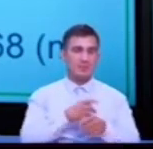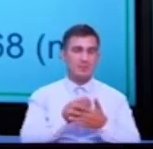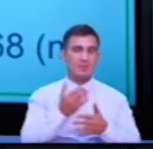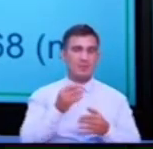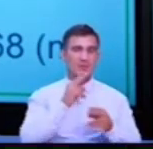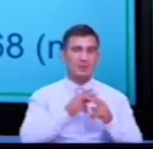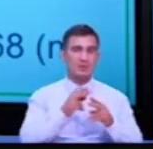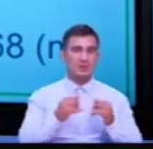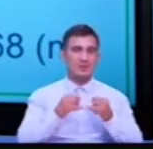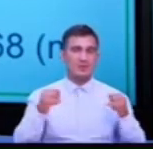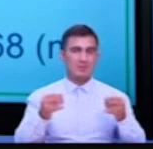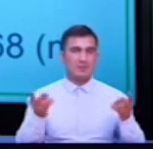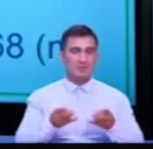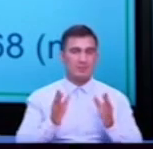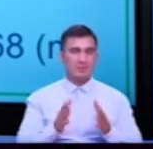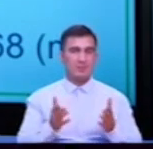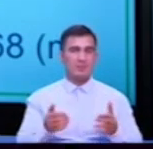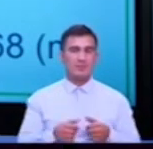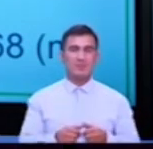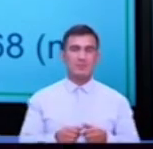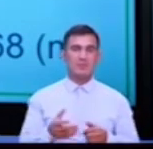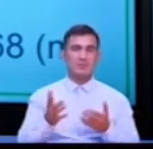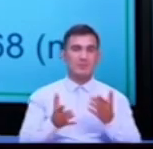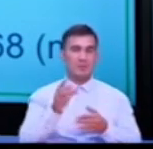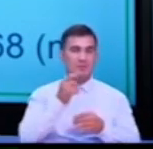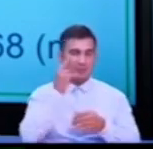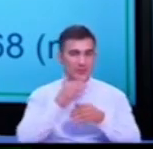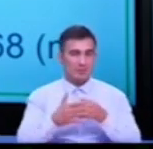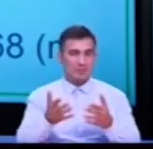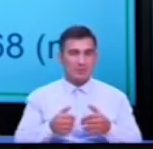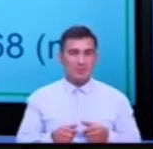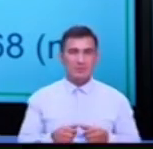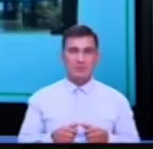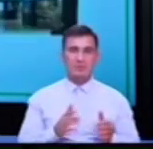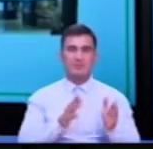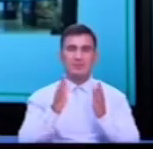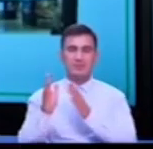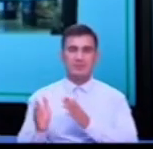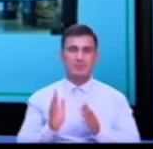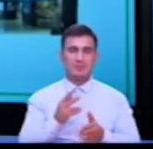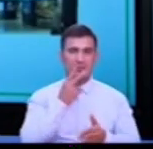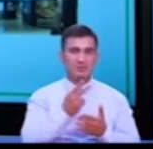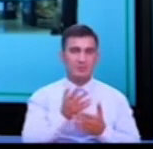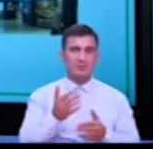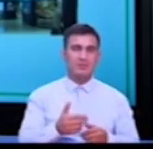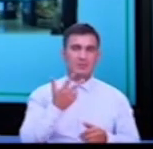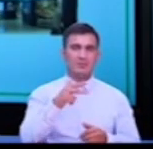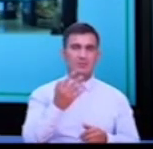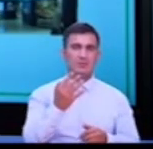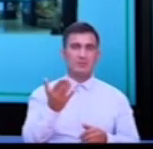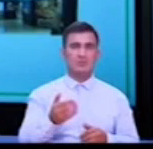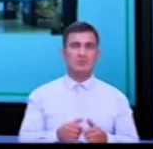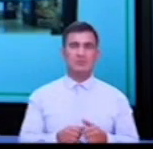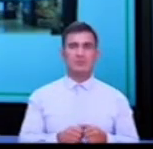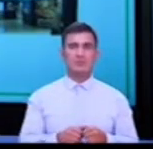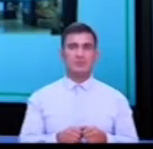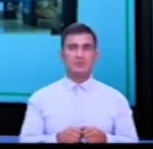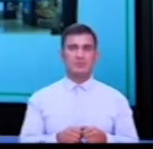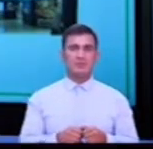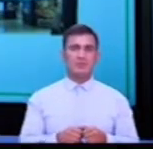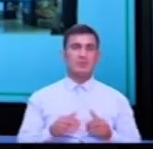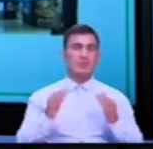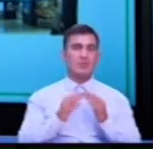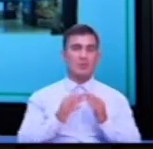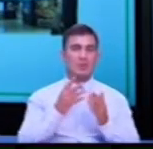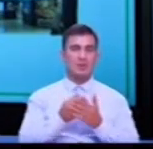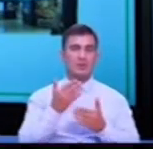sim kerak bo'lar ekan. Bu topshiriq tushunarli bo'ldimi? Endi esa keyingi masalaga o'tamiz. 34-chi masala.